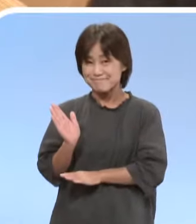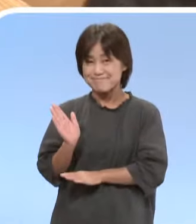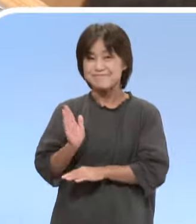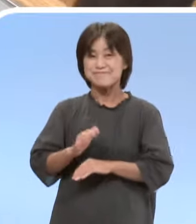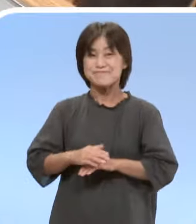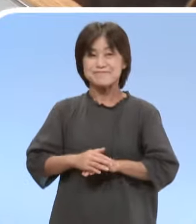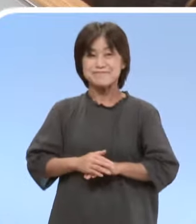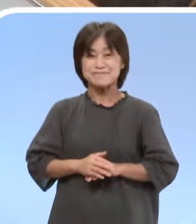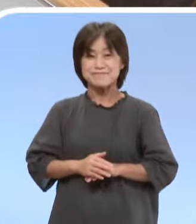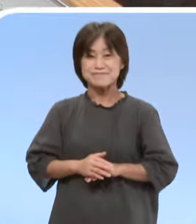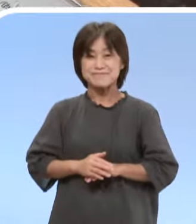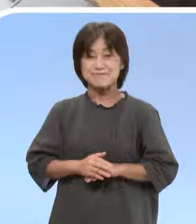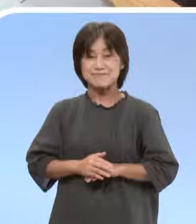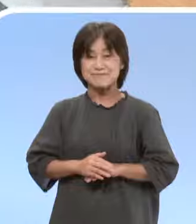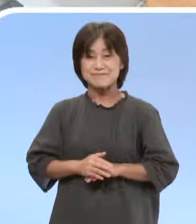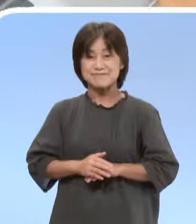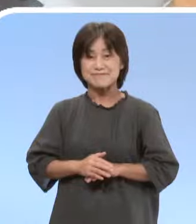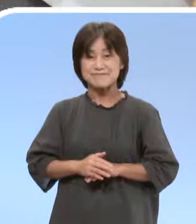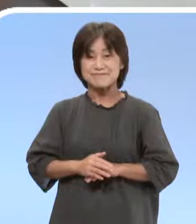ちらになります。